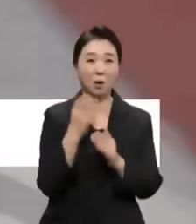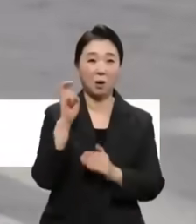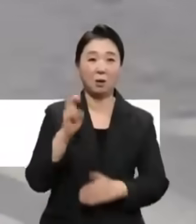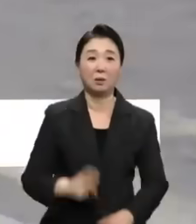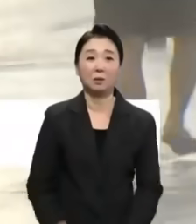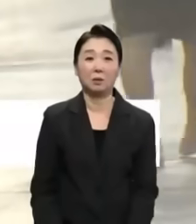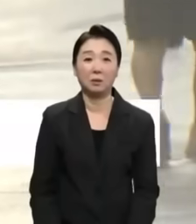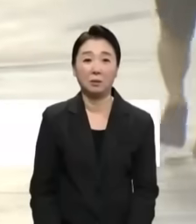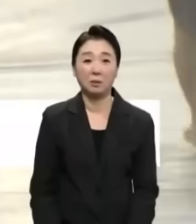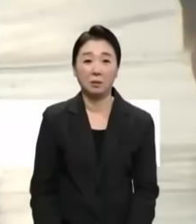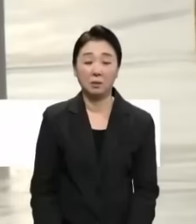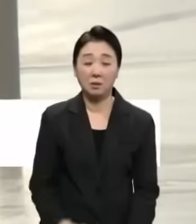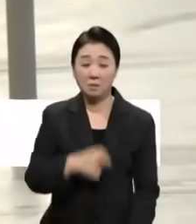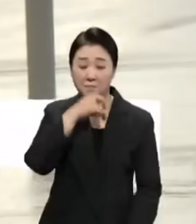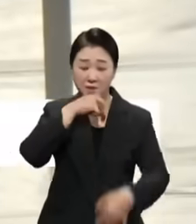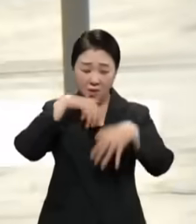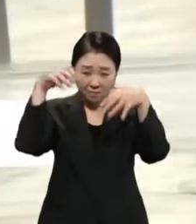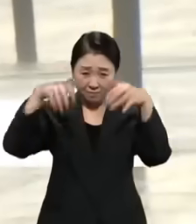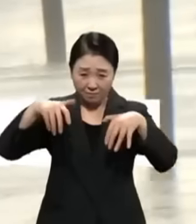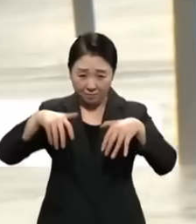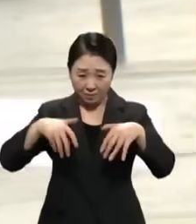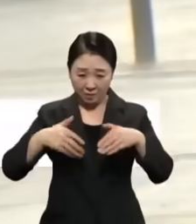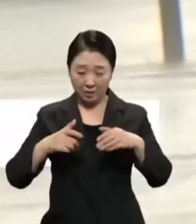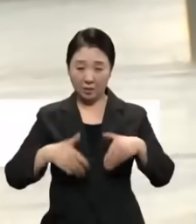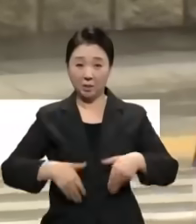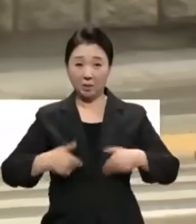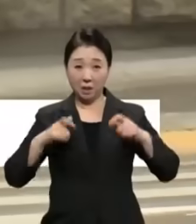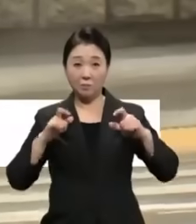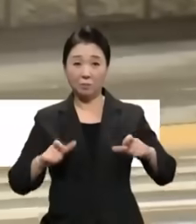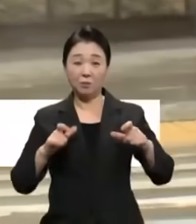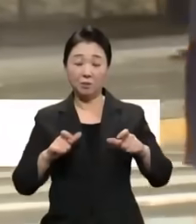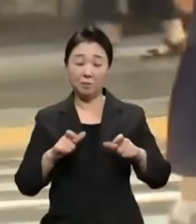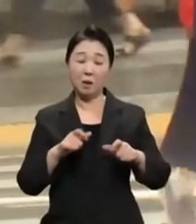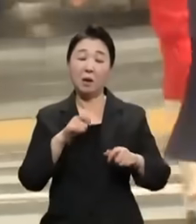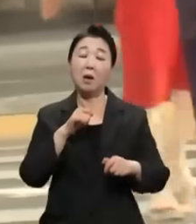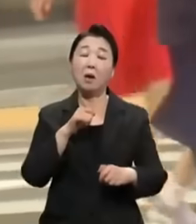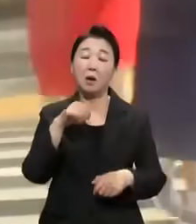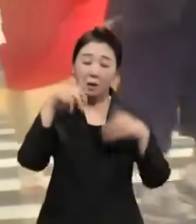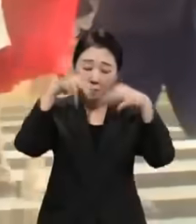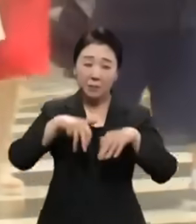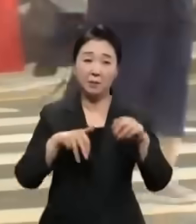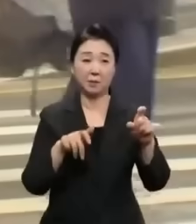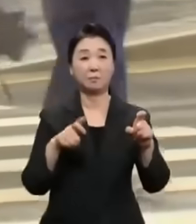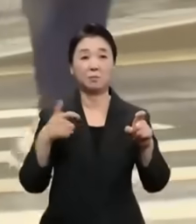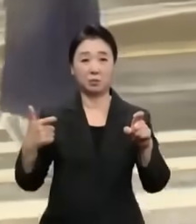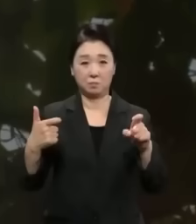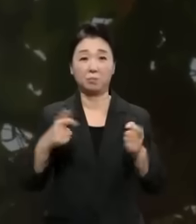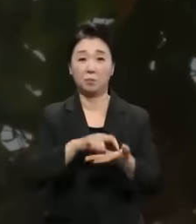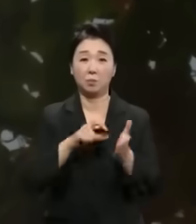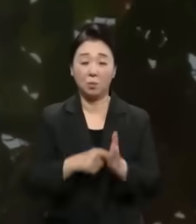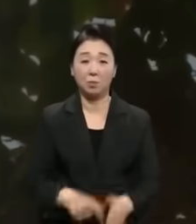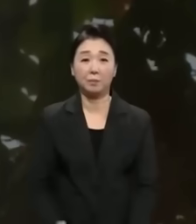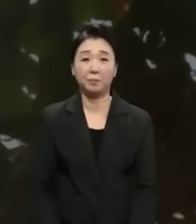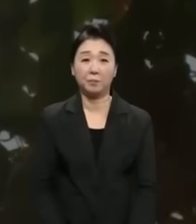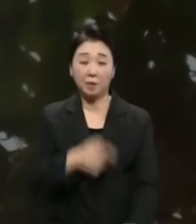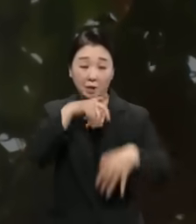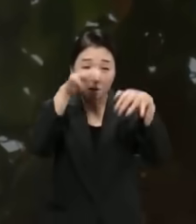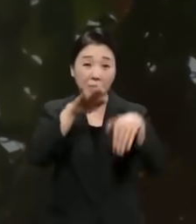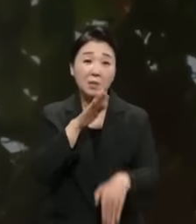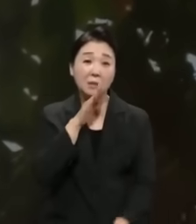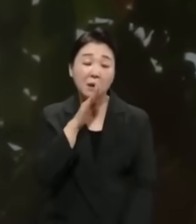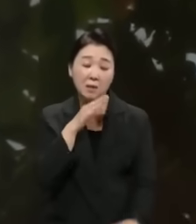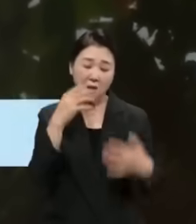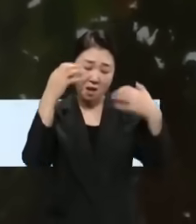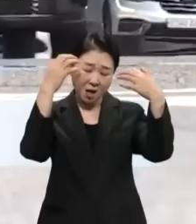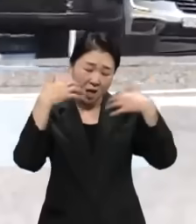한 차례 강한 비가 지난 남부지방에도 10에서 60mm의 비가 더 내리겠습니다. 그러나 비가 오더라도 폭염의